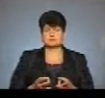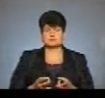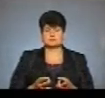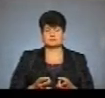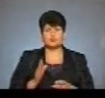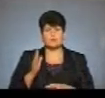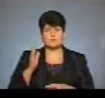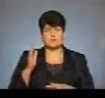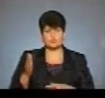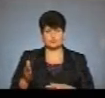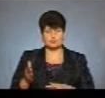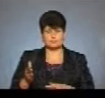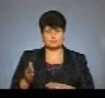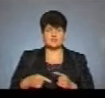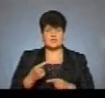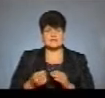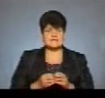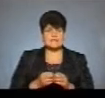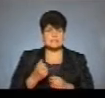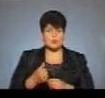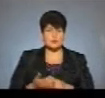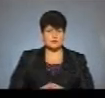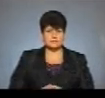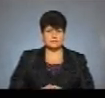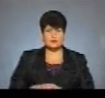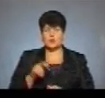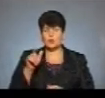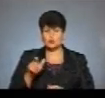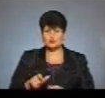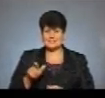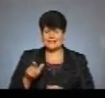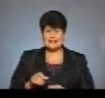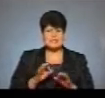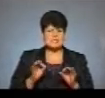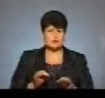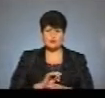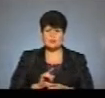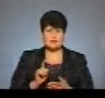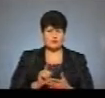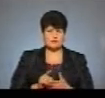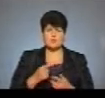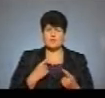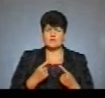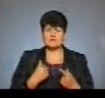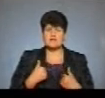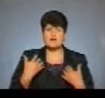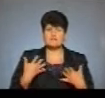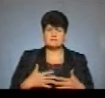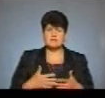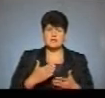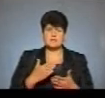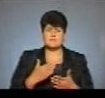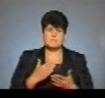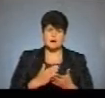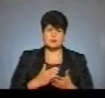у майбутньому, припустимо, через 10 років? Ну, по-перше, людина ніколи не повинна казати, що я вже маю освіту, я